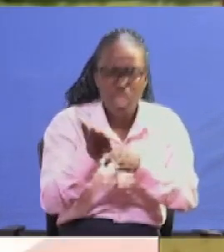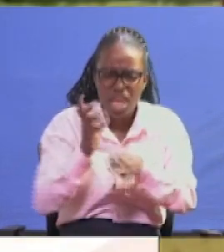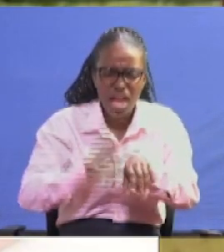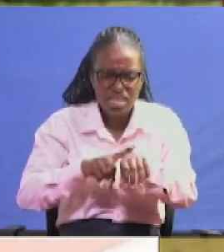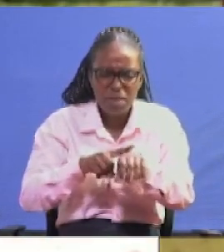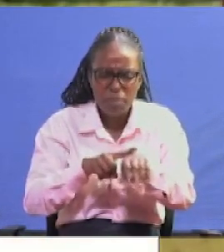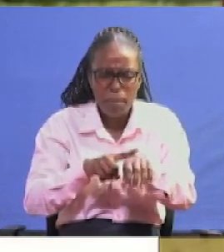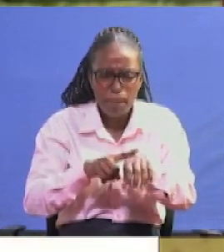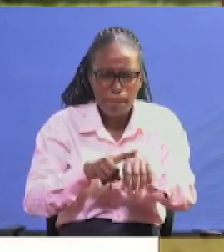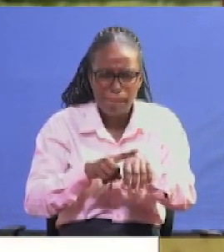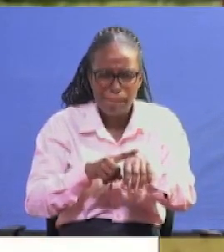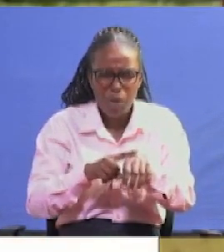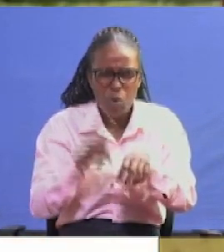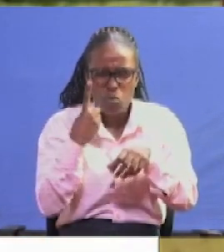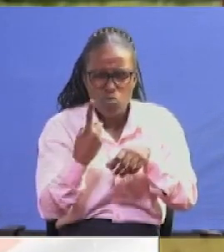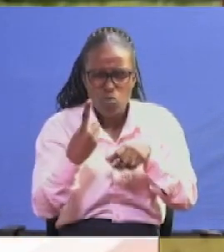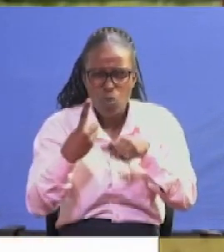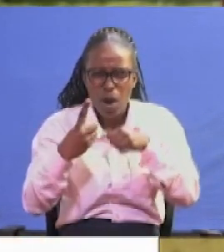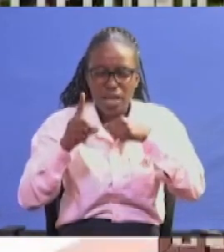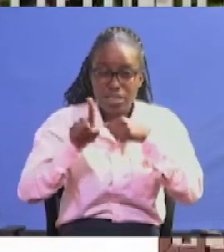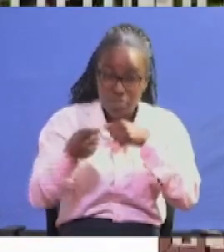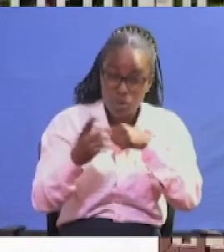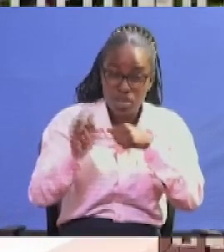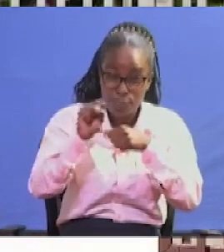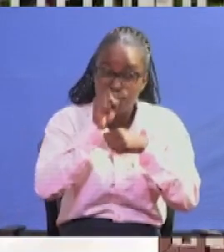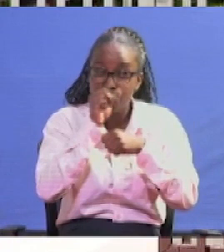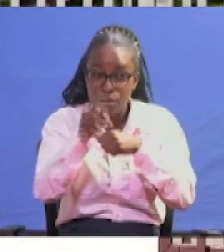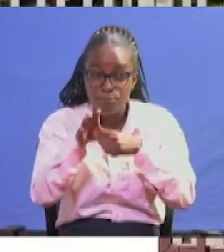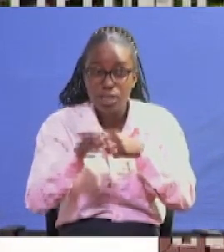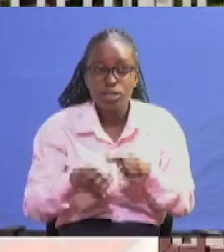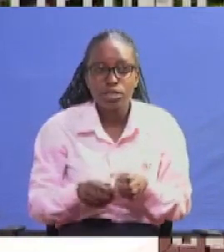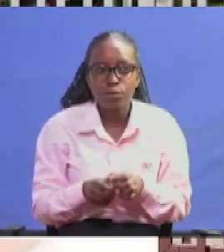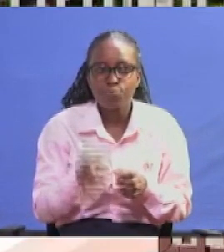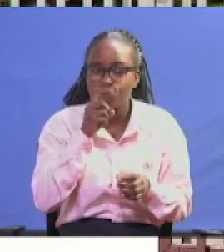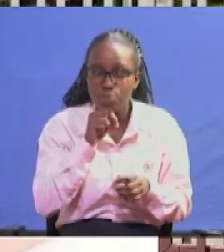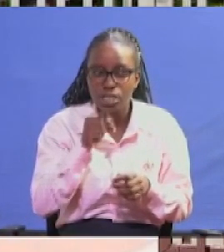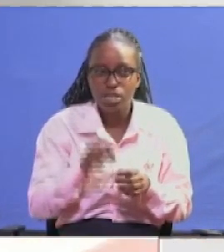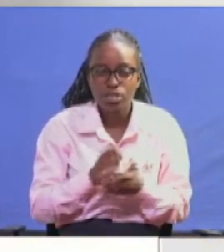100 ama shilingi 1500 yatahitajika kukamilisha usajili huu.